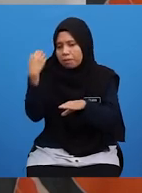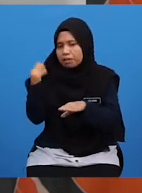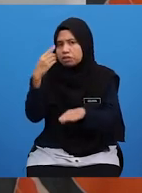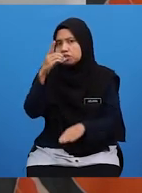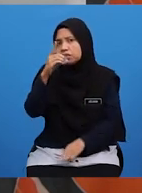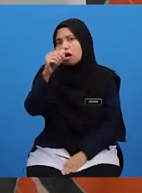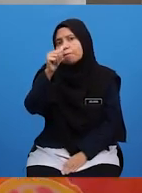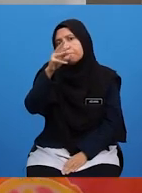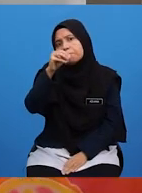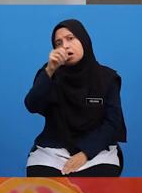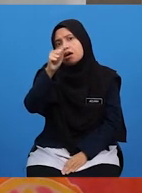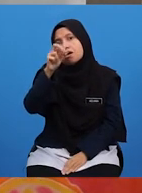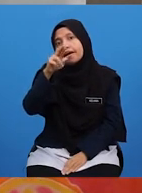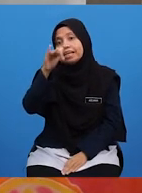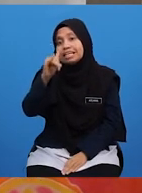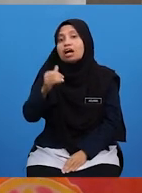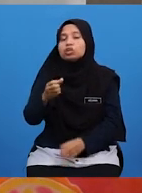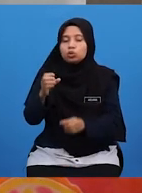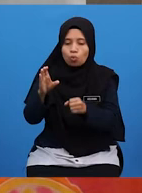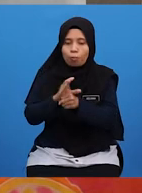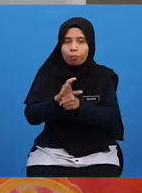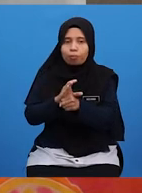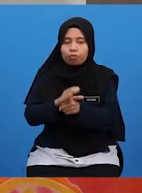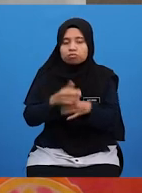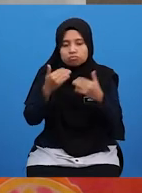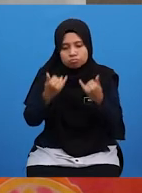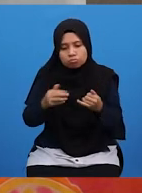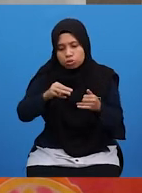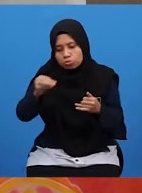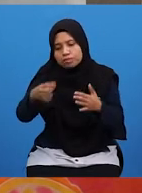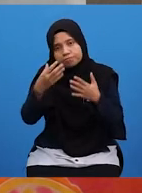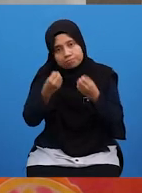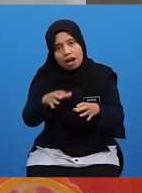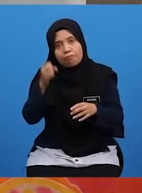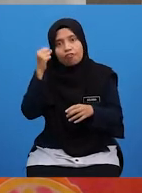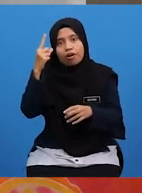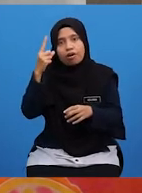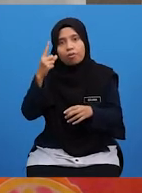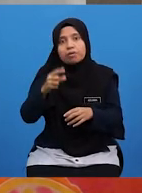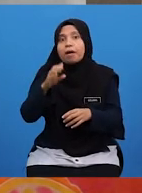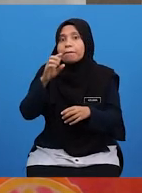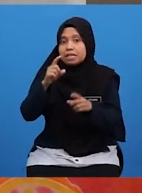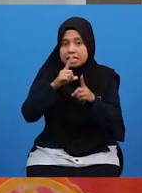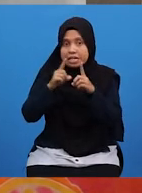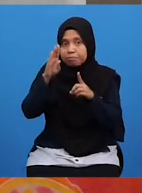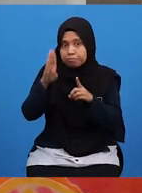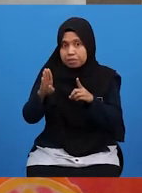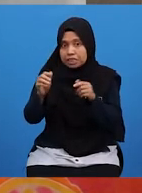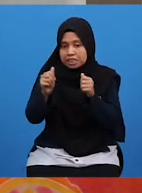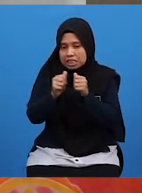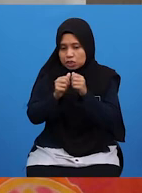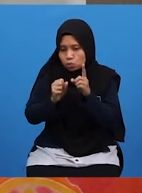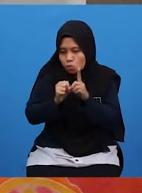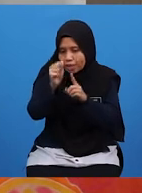mencukupi. Jadi, sekarang murid-murid sudah jelas bukan? Ternyata lilin B yang telah disukat dengan